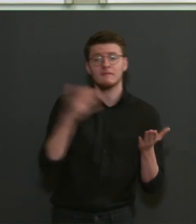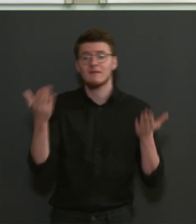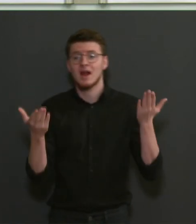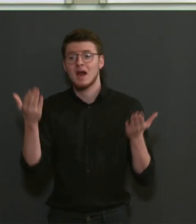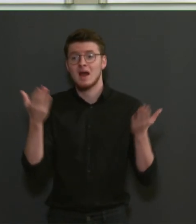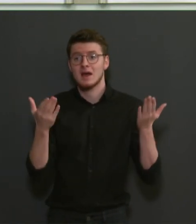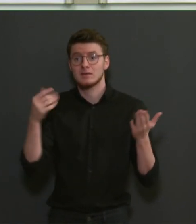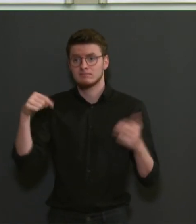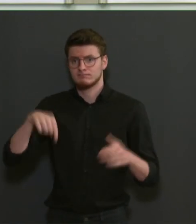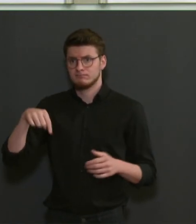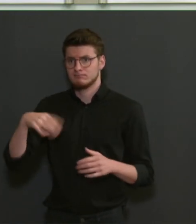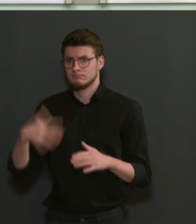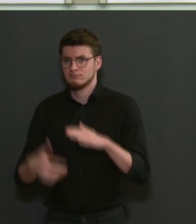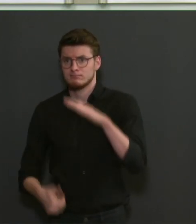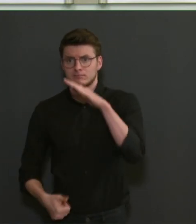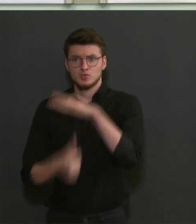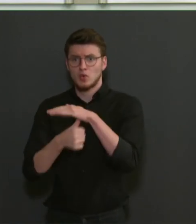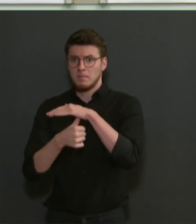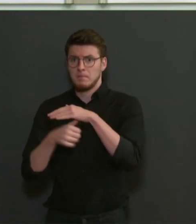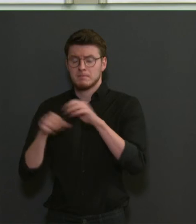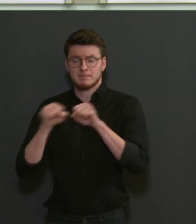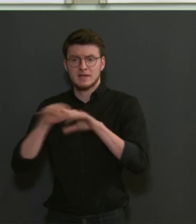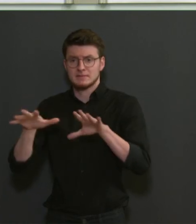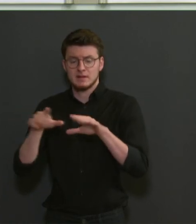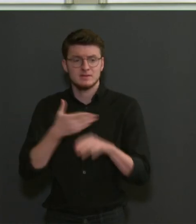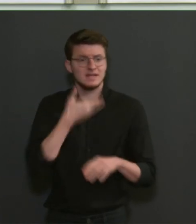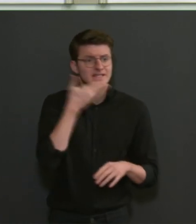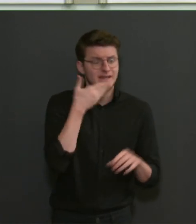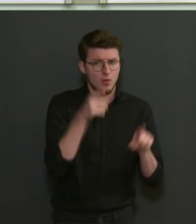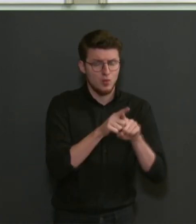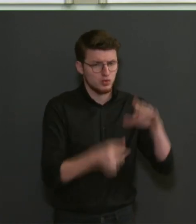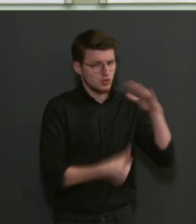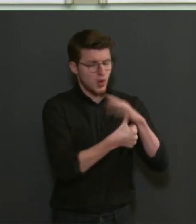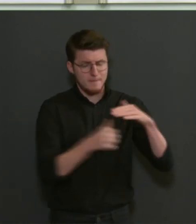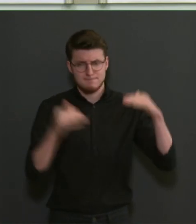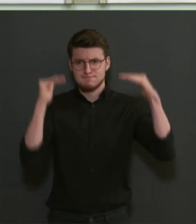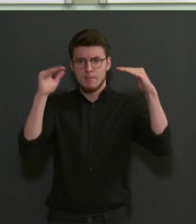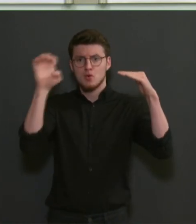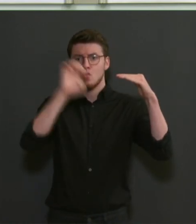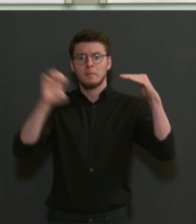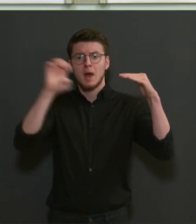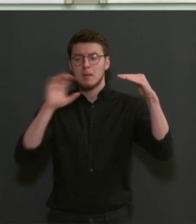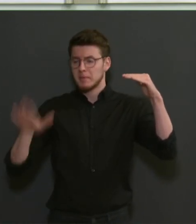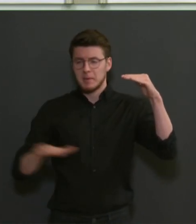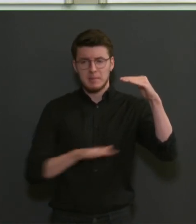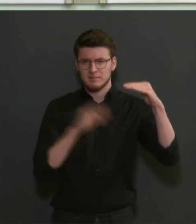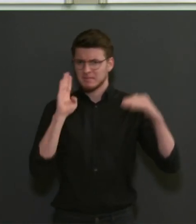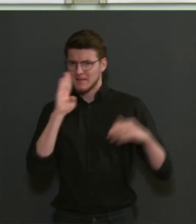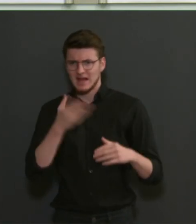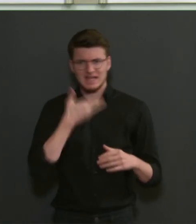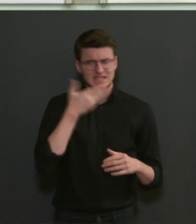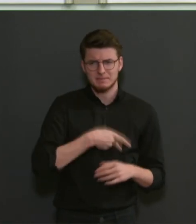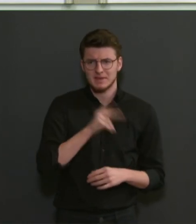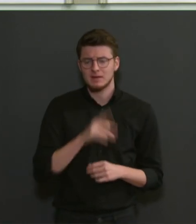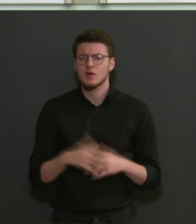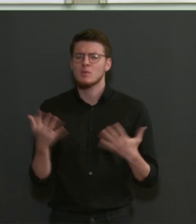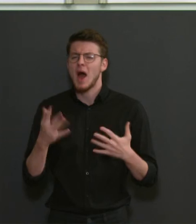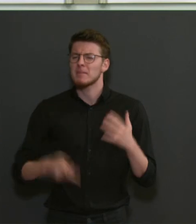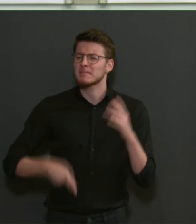De cijfers liggen nog steeds het hoogst in Henegouwen, gevolgd door de provincie Luik en dan het Brussels hoofdstedelijk